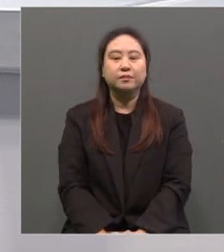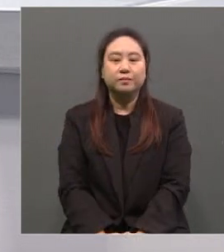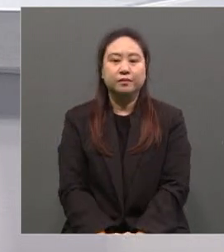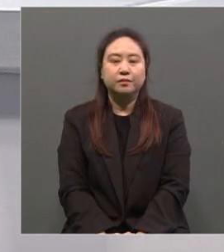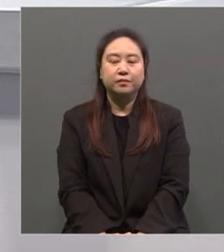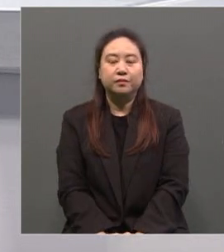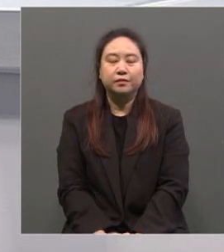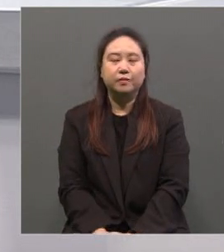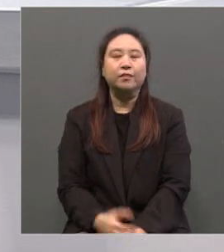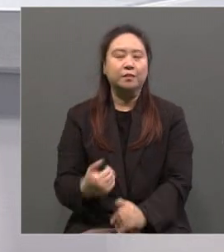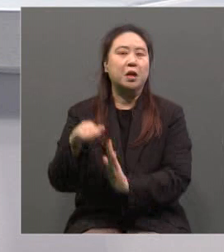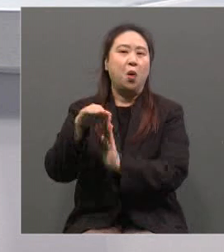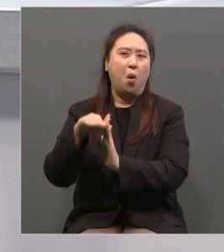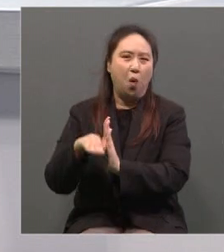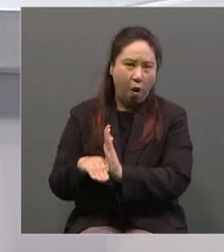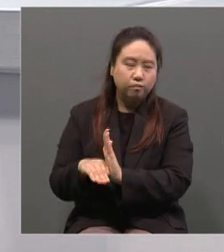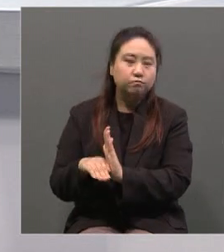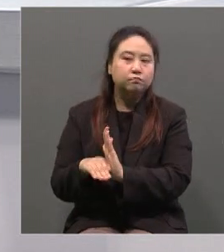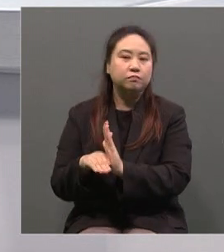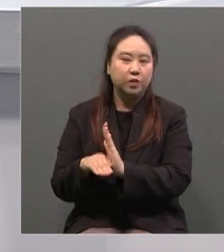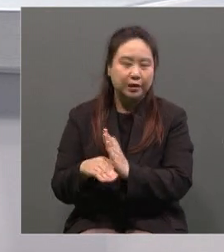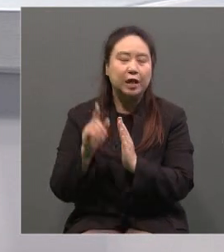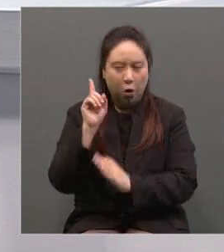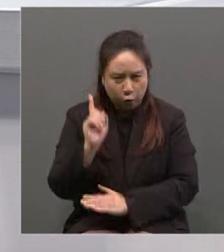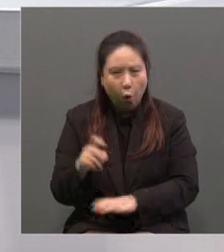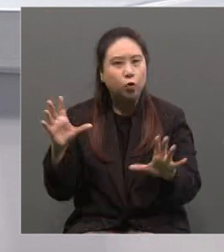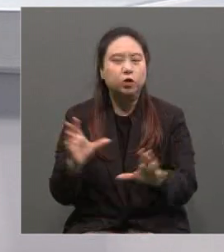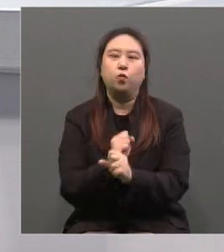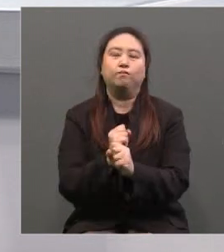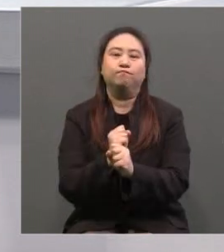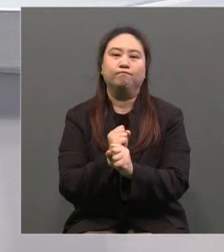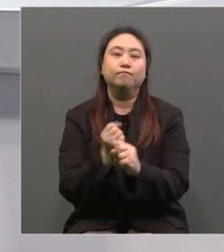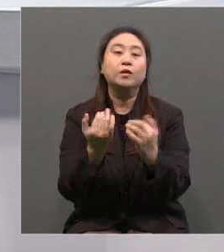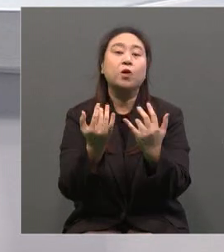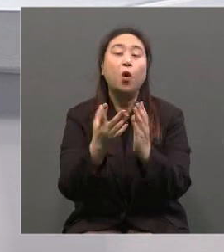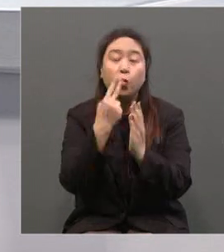อบมันมีอยู่นะ ใช่ จะยังไงก็ตามทีมันต้องได้ข้อสรุปแหละ ใช่ค่ะติดตามกันในสัปดาห์หน้า